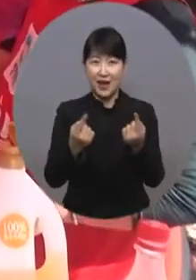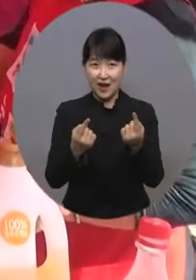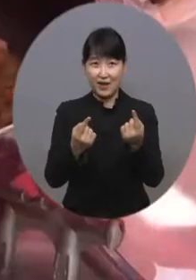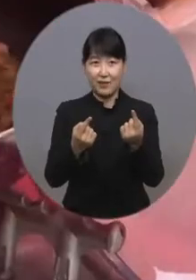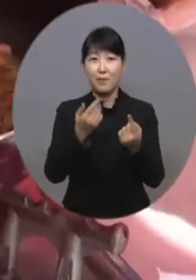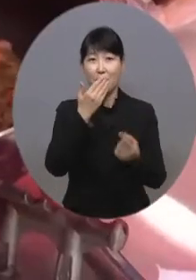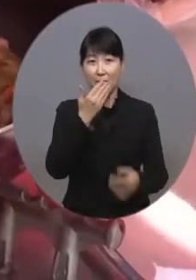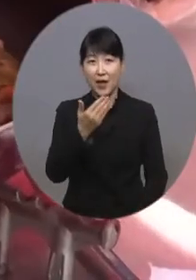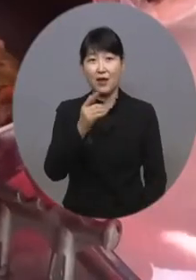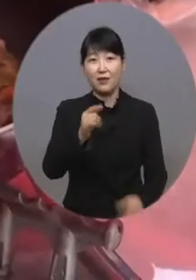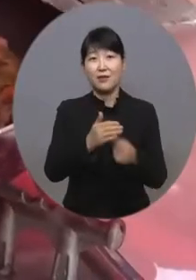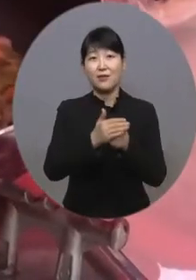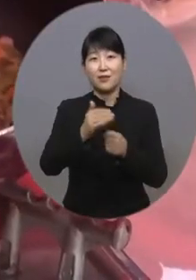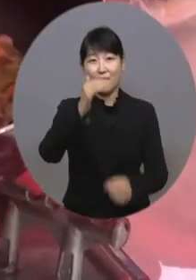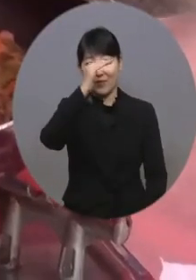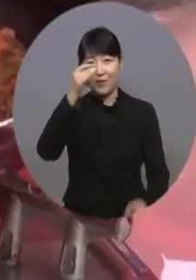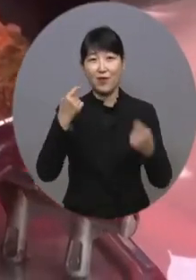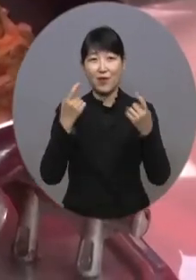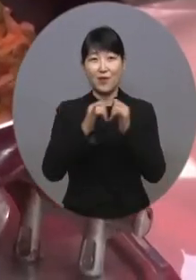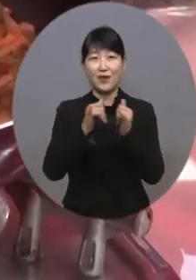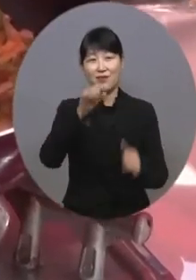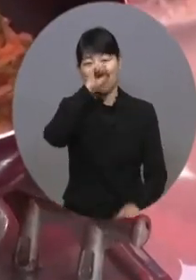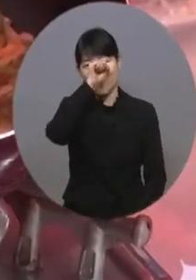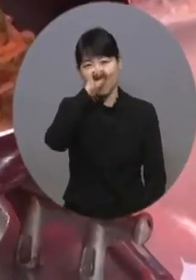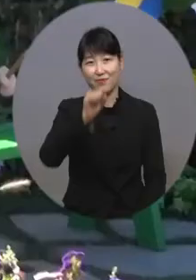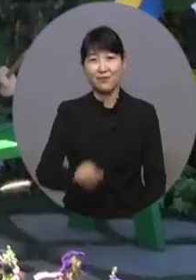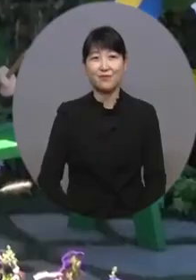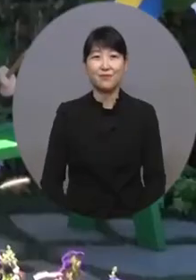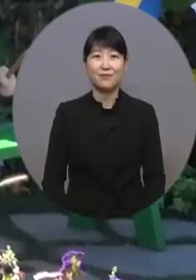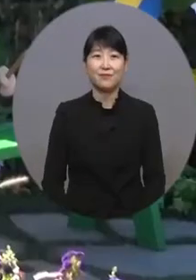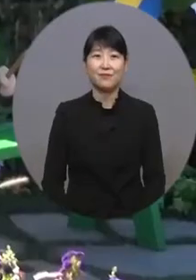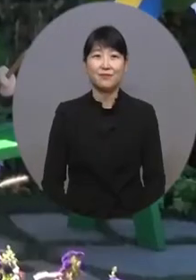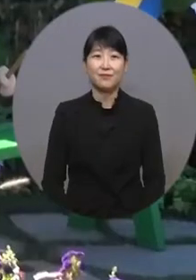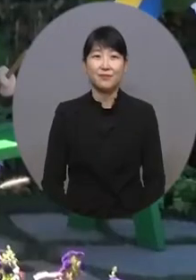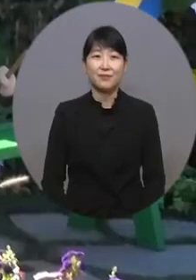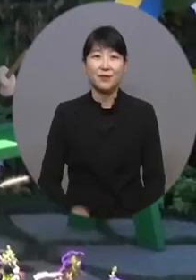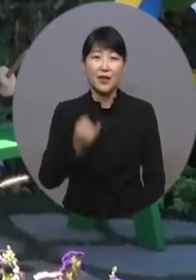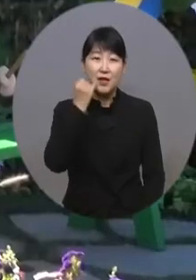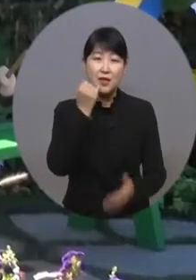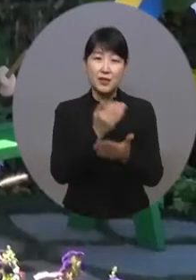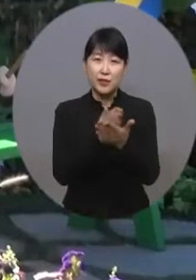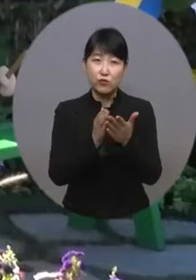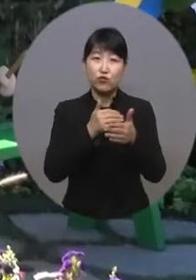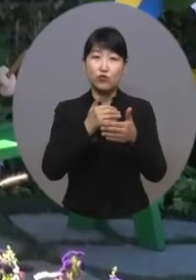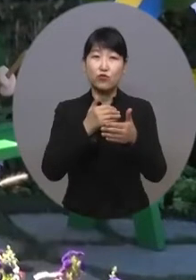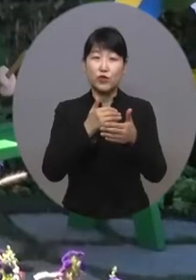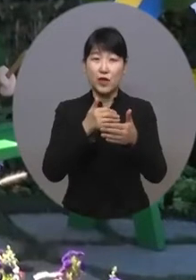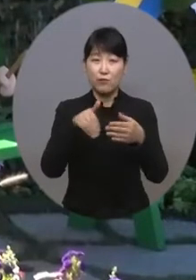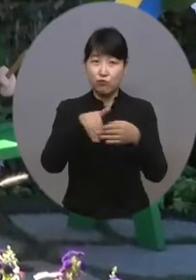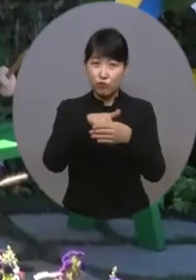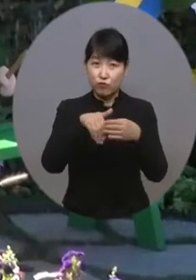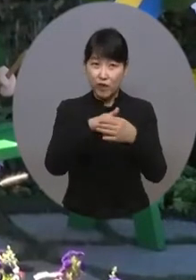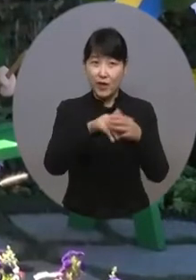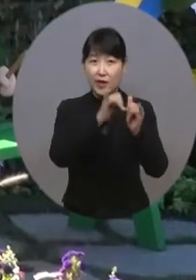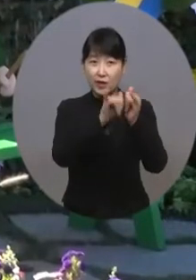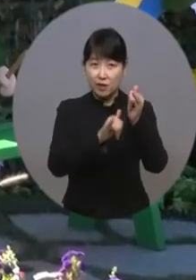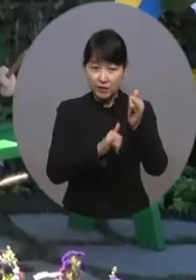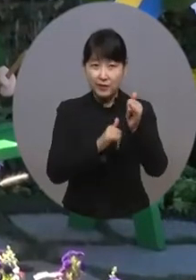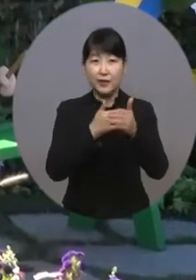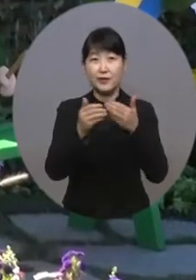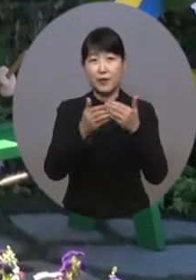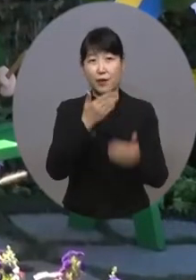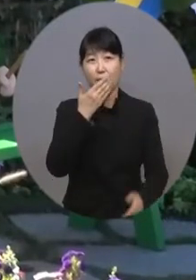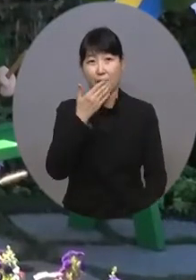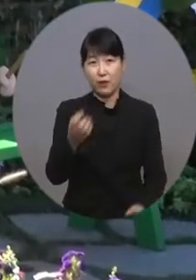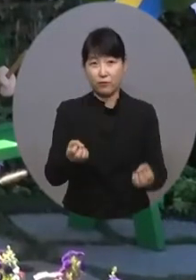진행되어 관광객들의 큰 호응을 얻기도 했습니다. 장류 문화의 역사가 살아 숨쉬는 순창 장류축제.